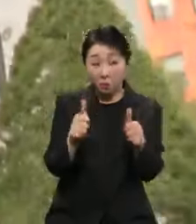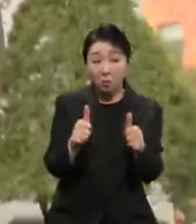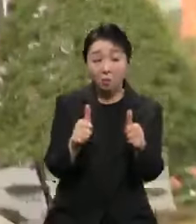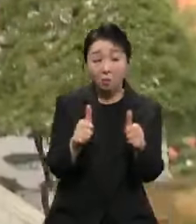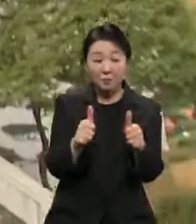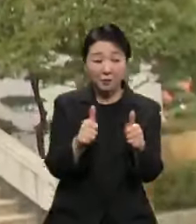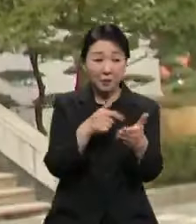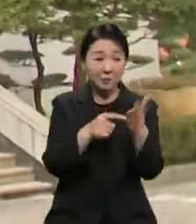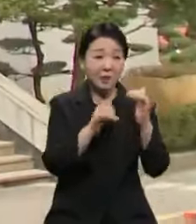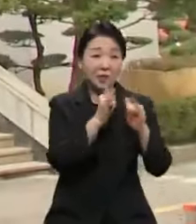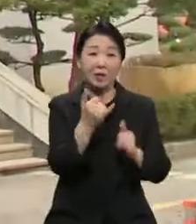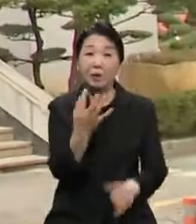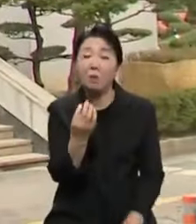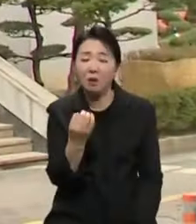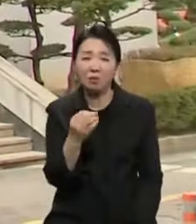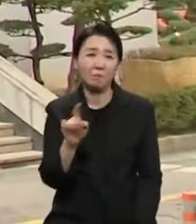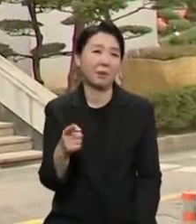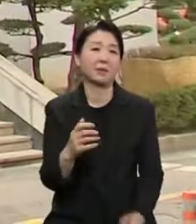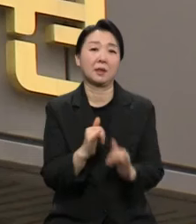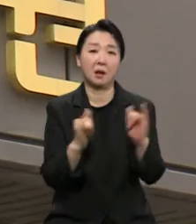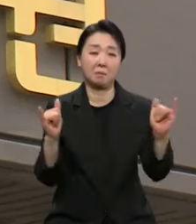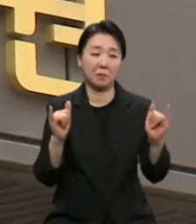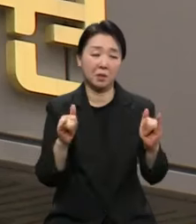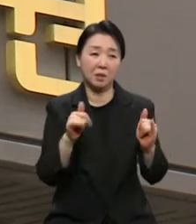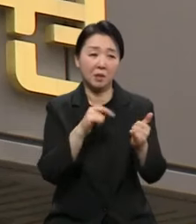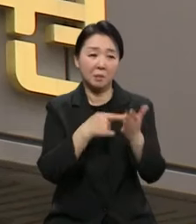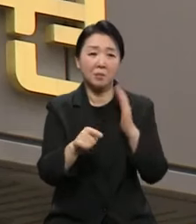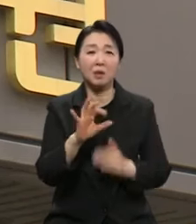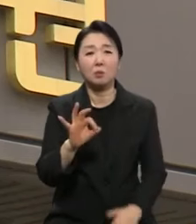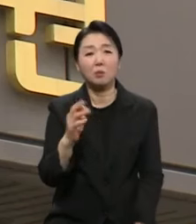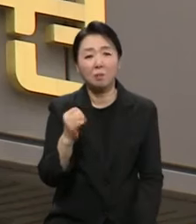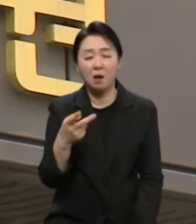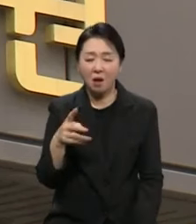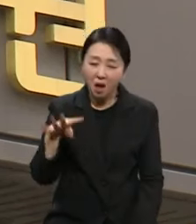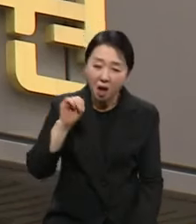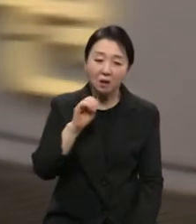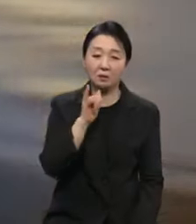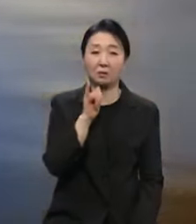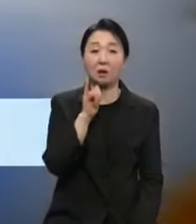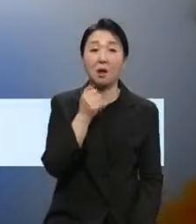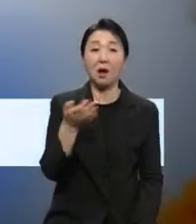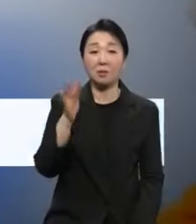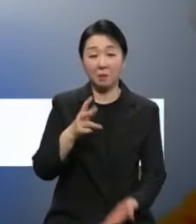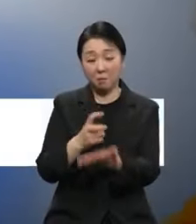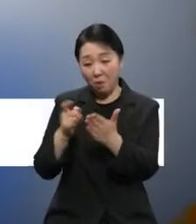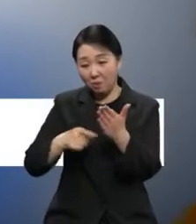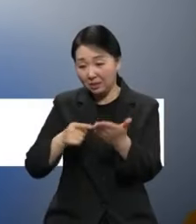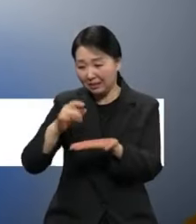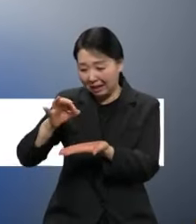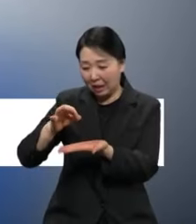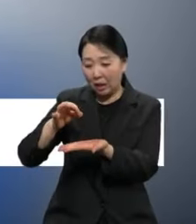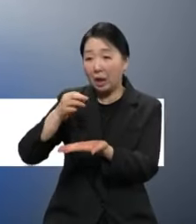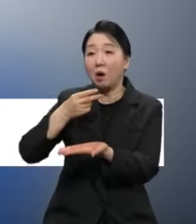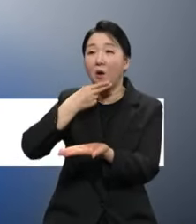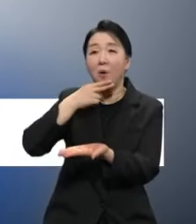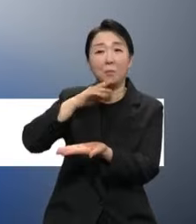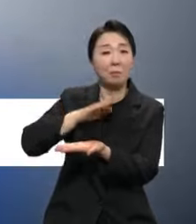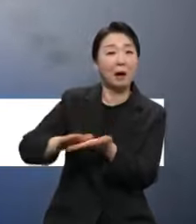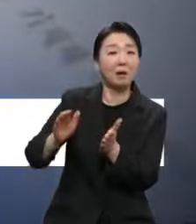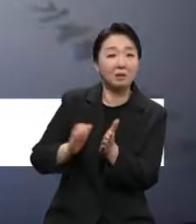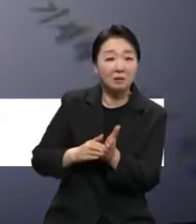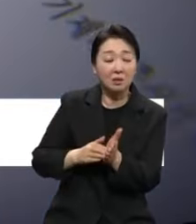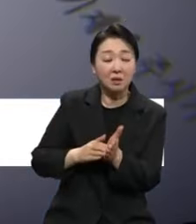파악된 피해자만 100여 명이 넘고 피해 금액도 수억 원에 이릅니다. 하지만 법인 재산이 남아있지 않고 직원 체불 임금도